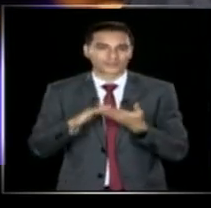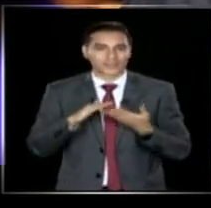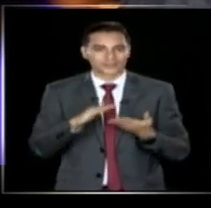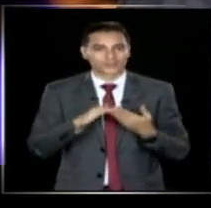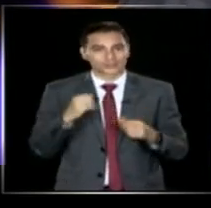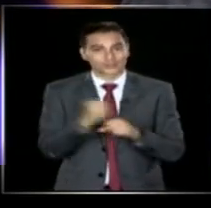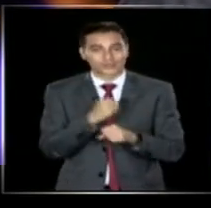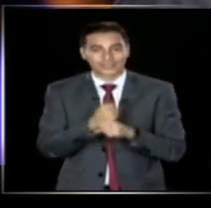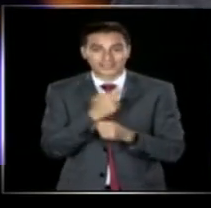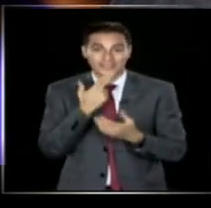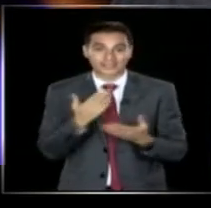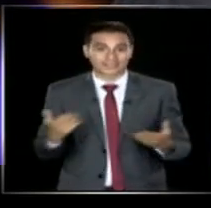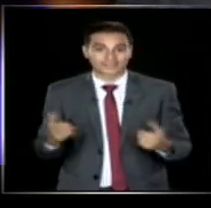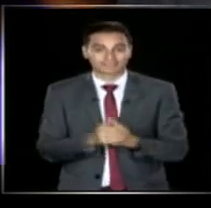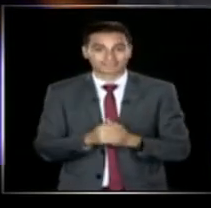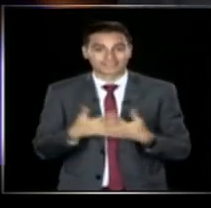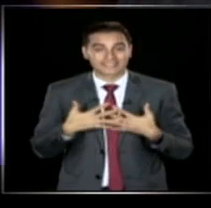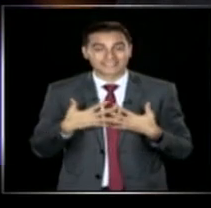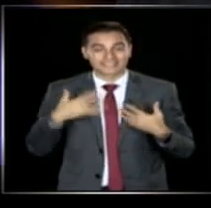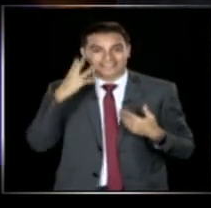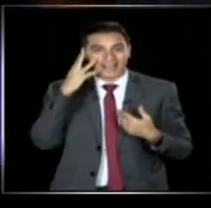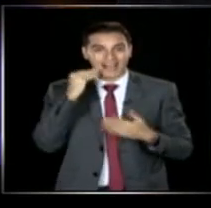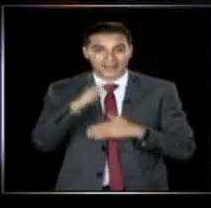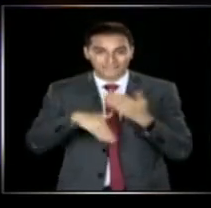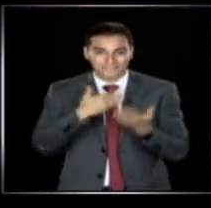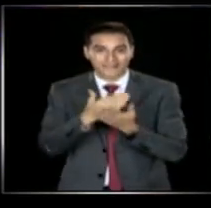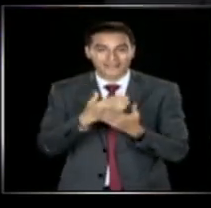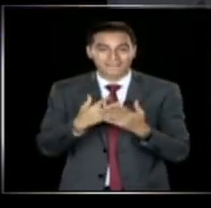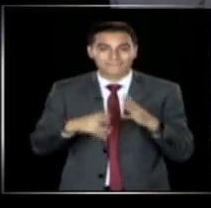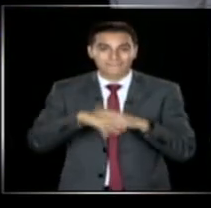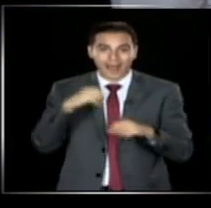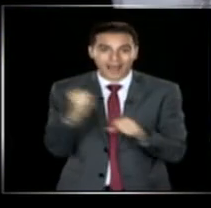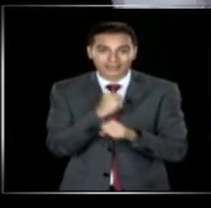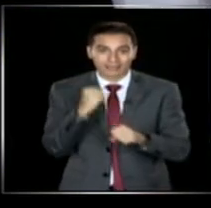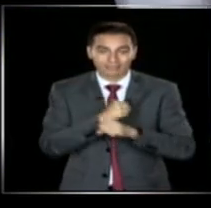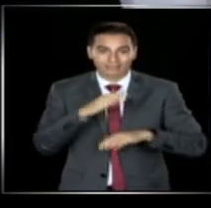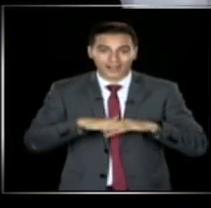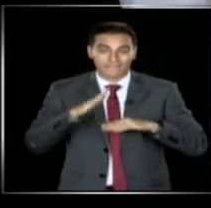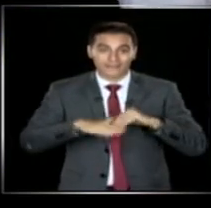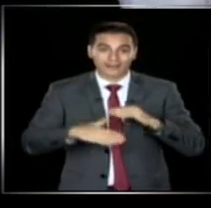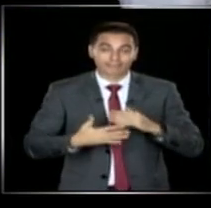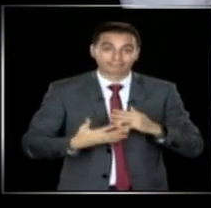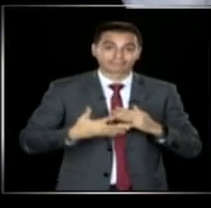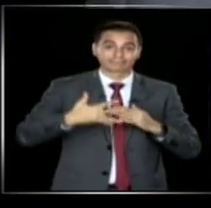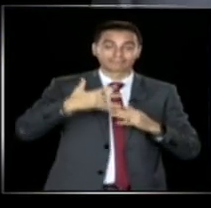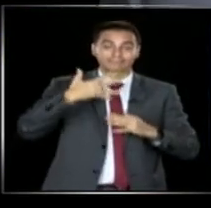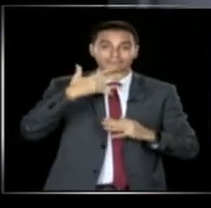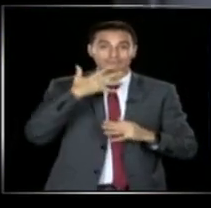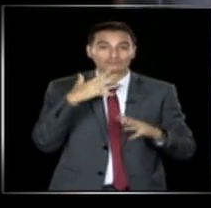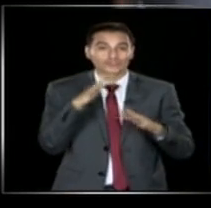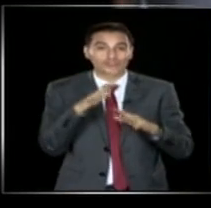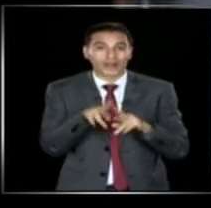في تكوين شخصيته الجميله دي. السعاده اللي بتيجي بعد جني الثمار بتكون مختلفه وليها طعم